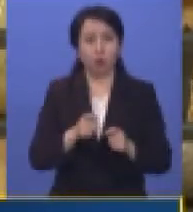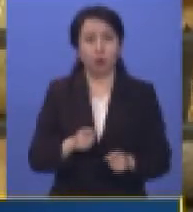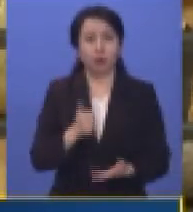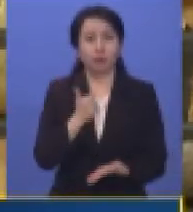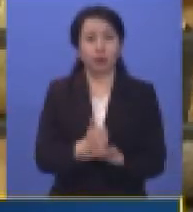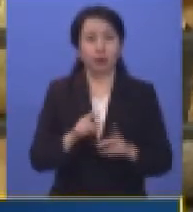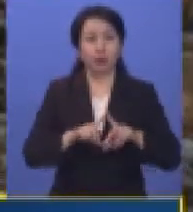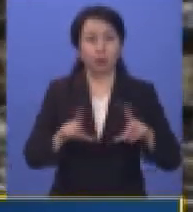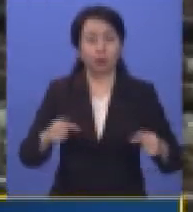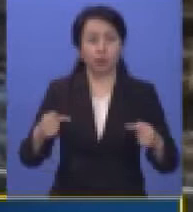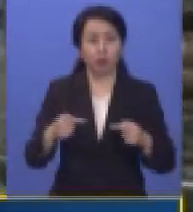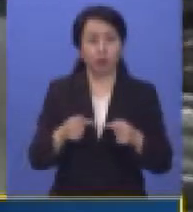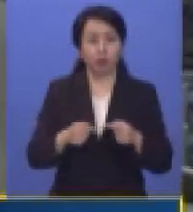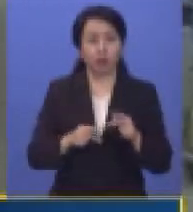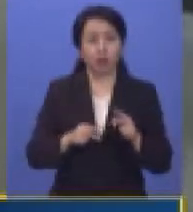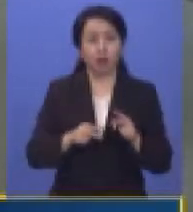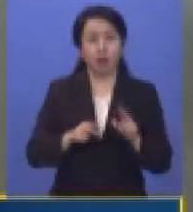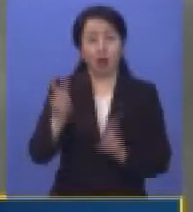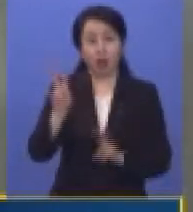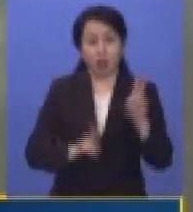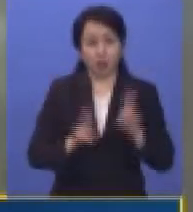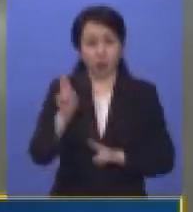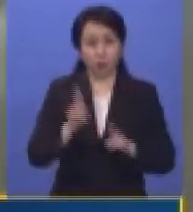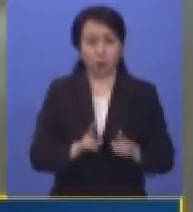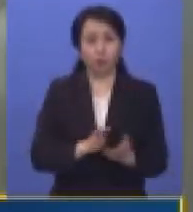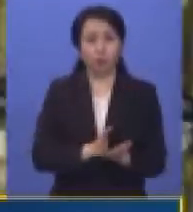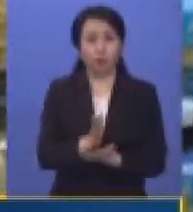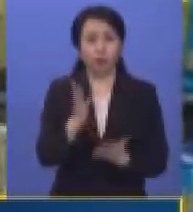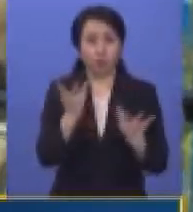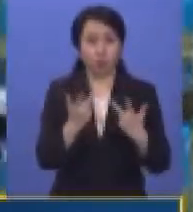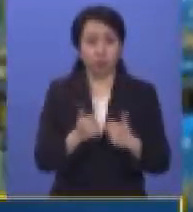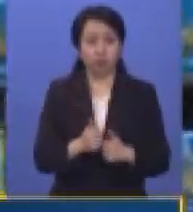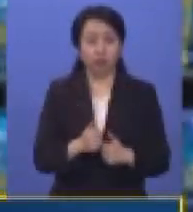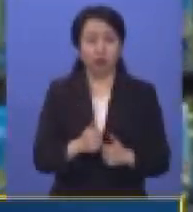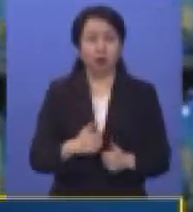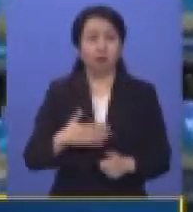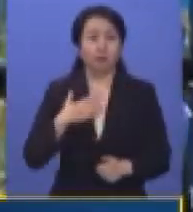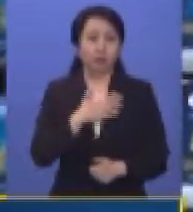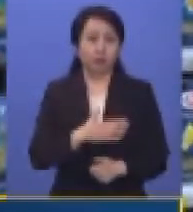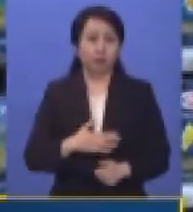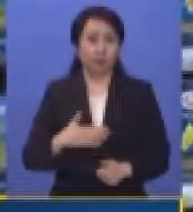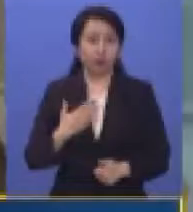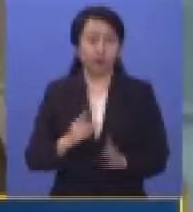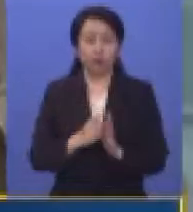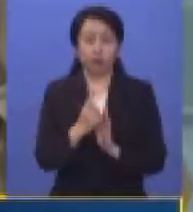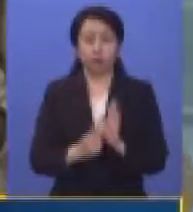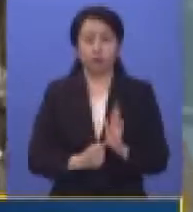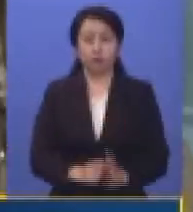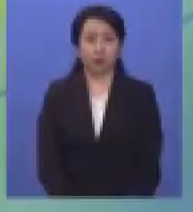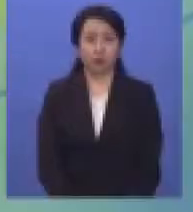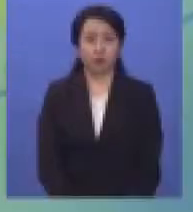государственными органами и акиматами конкретных алгоритмов по прогнозированию и решению тревожащих населения